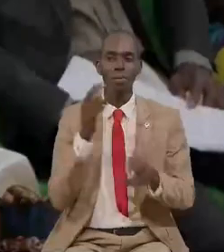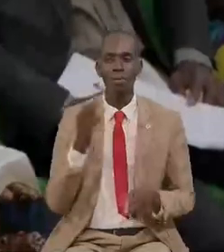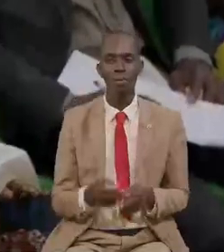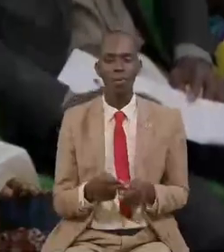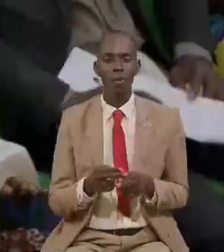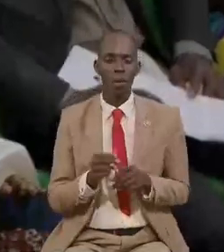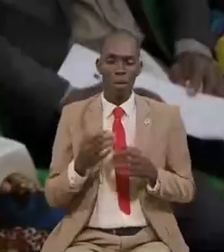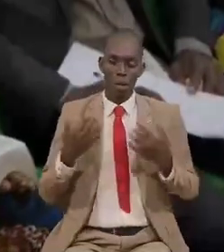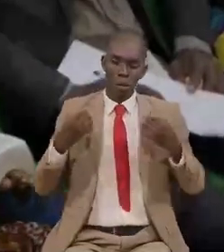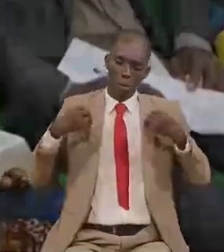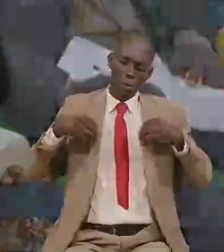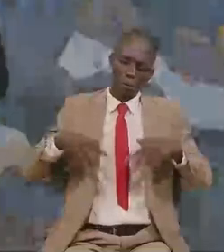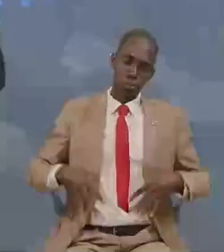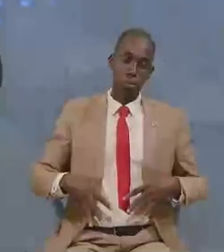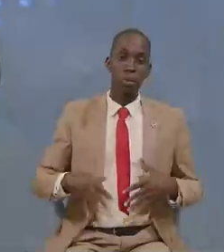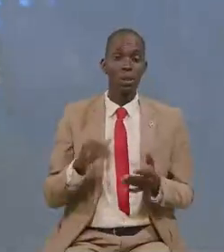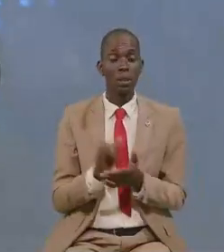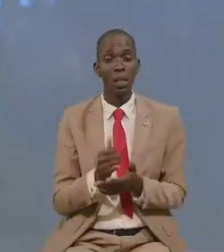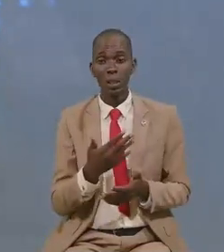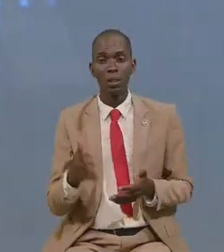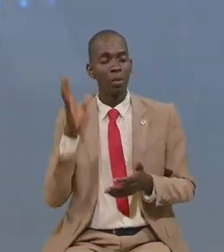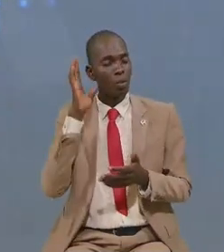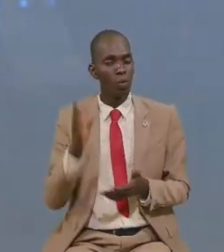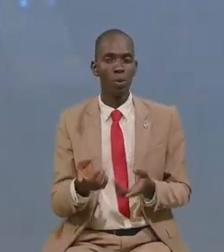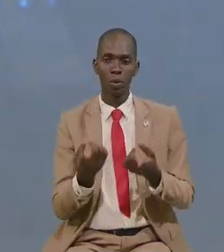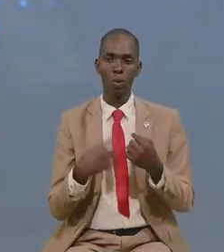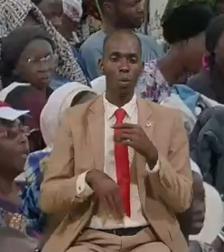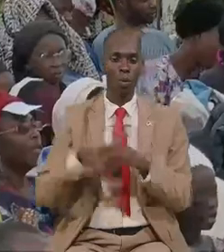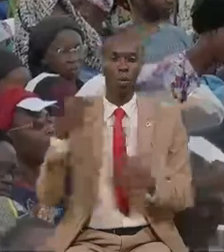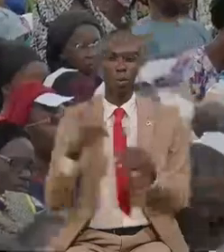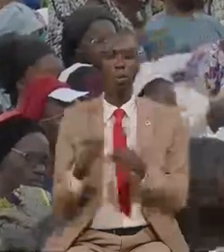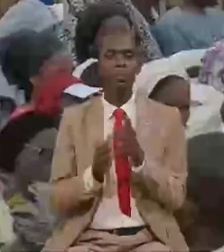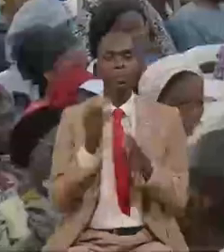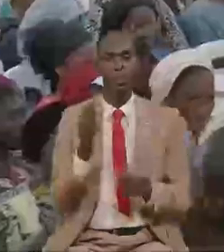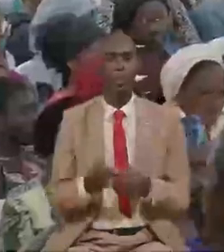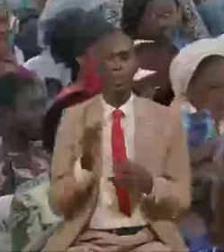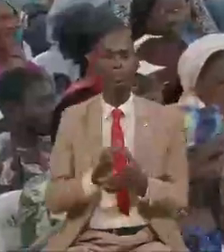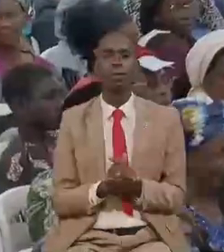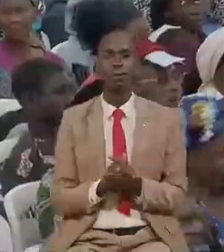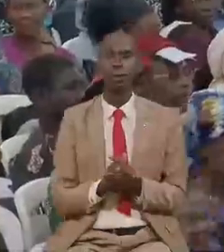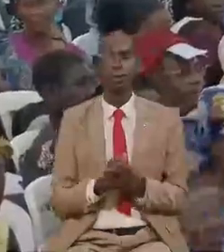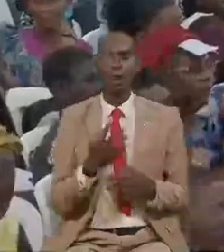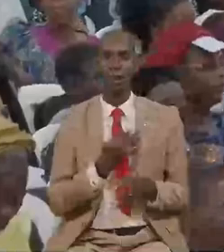L'oppression, sort. Cette chose aujourd'hui va sortir. Et toutes les choses qui te donnaient la